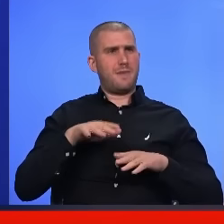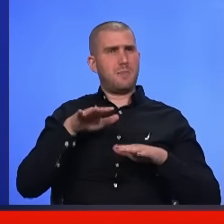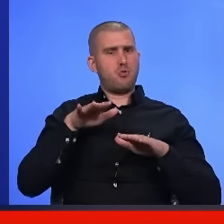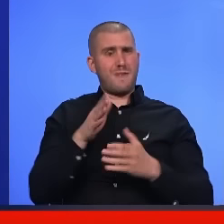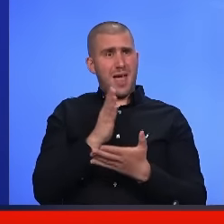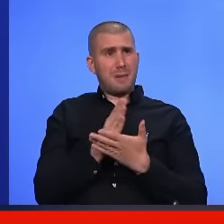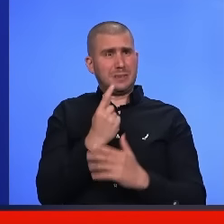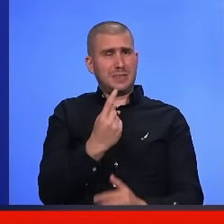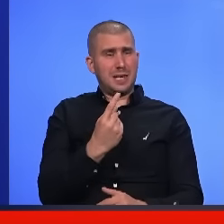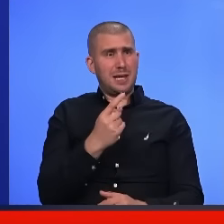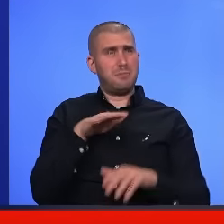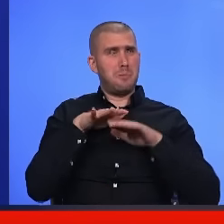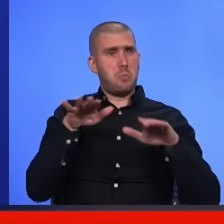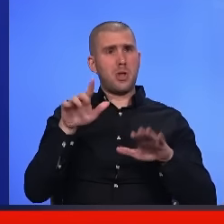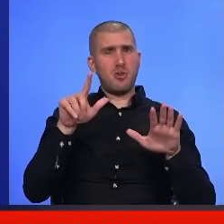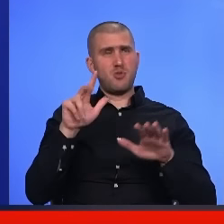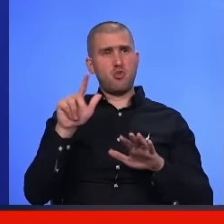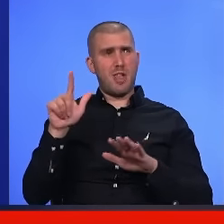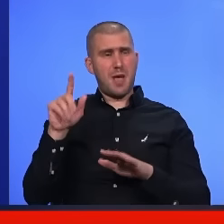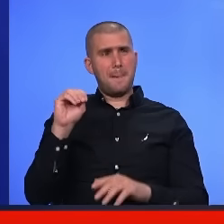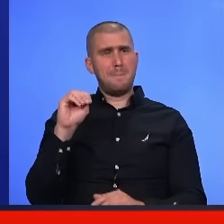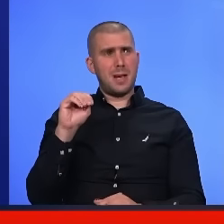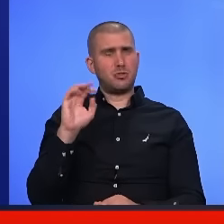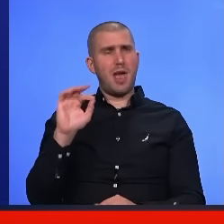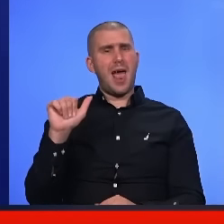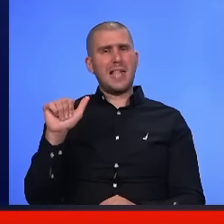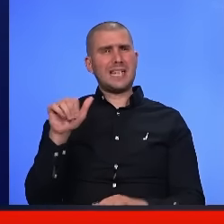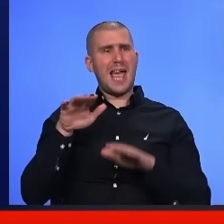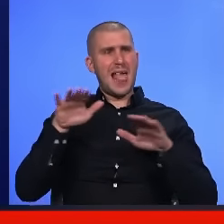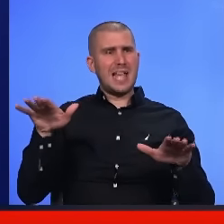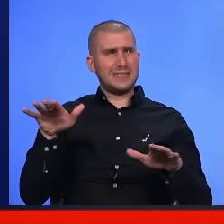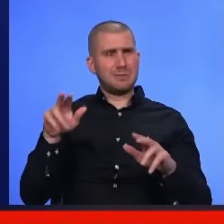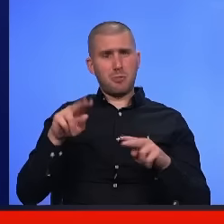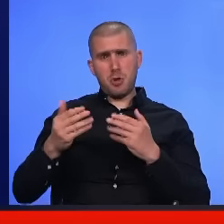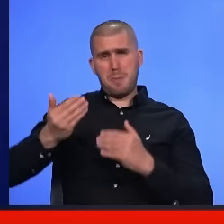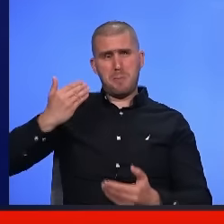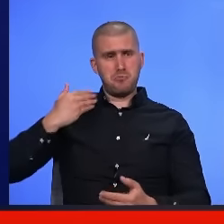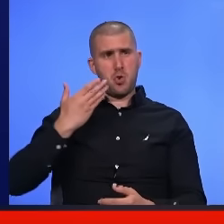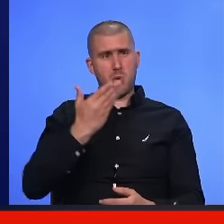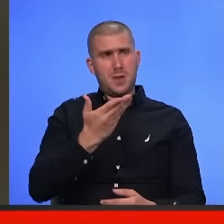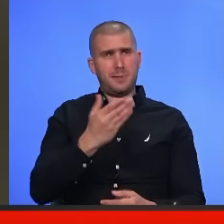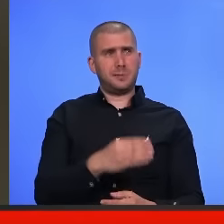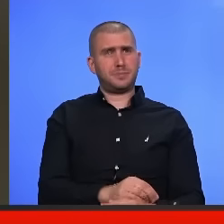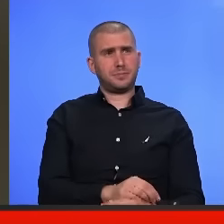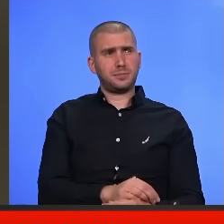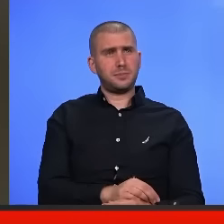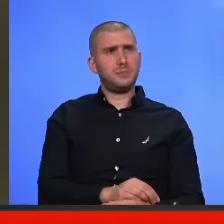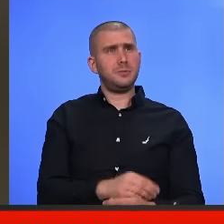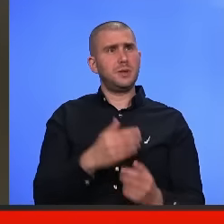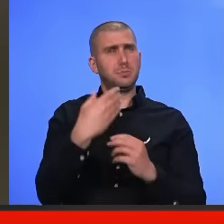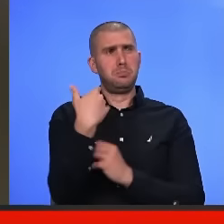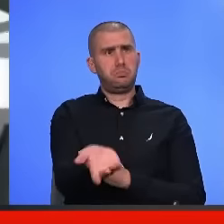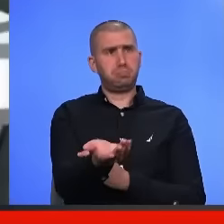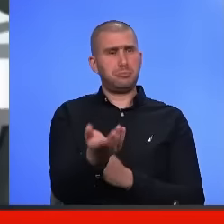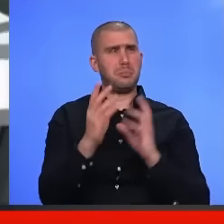seat directly behind the part of the Alaska Airlines Boeing 737 Max 9 aircraft that failed en